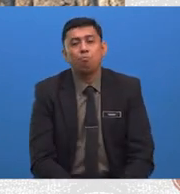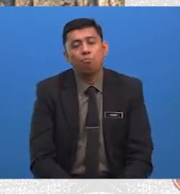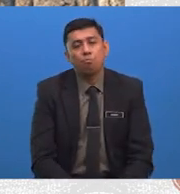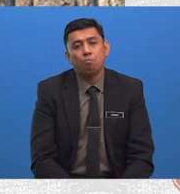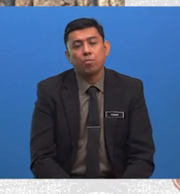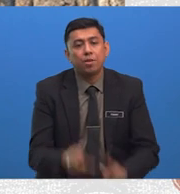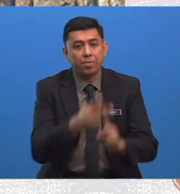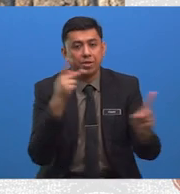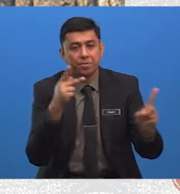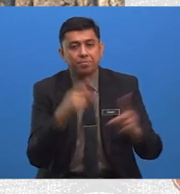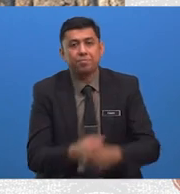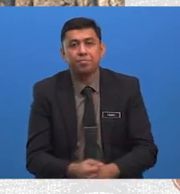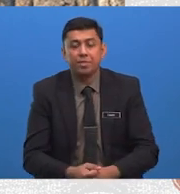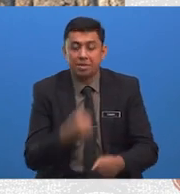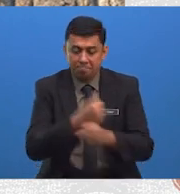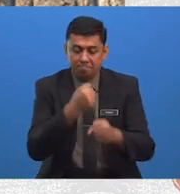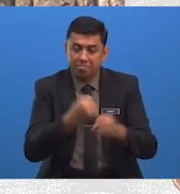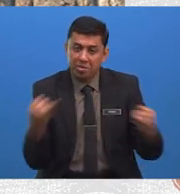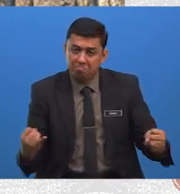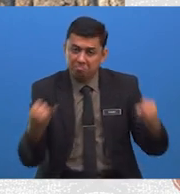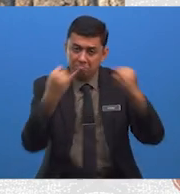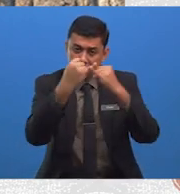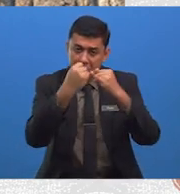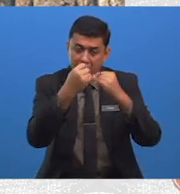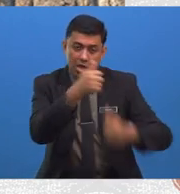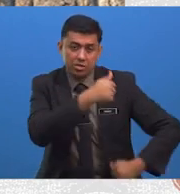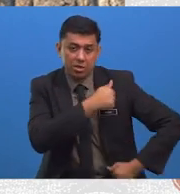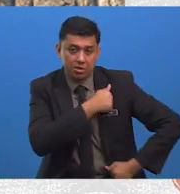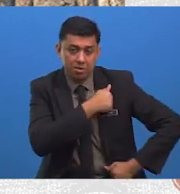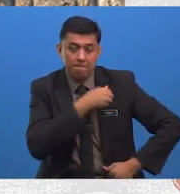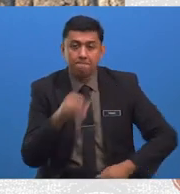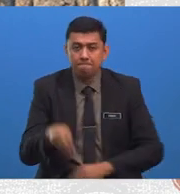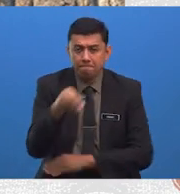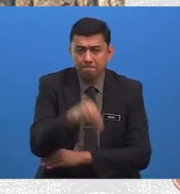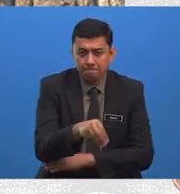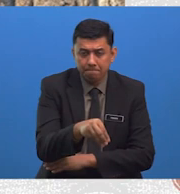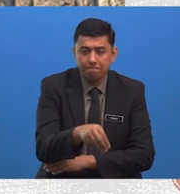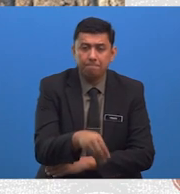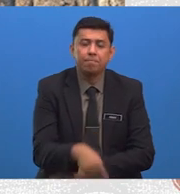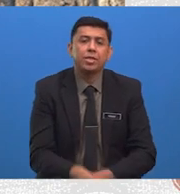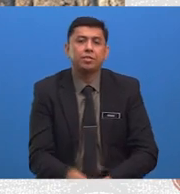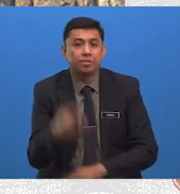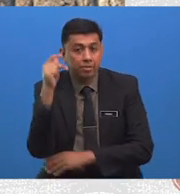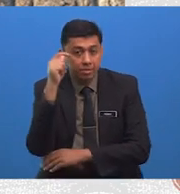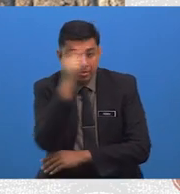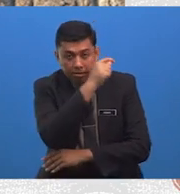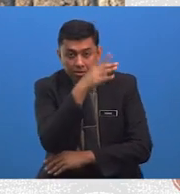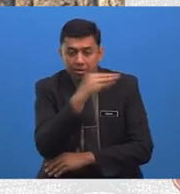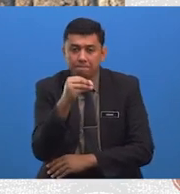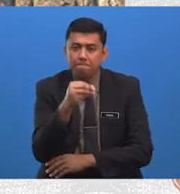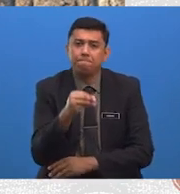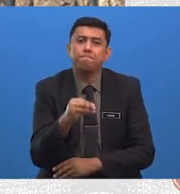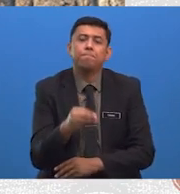terdiri daripada pekerja istana, askar, petani, penternak, pedagang dan